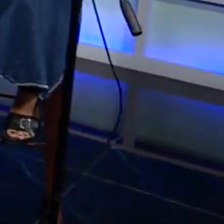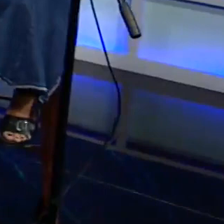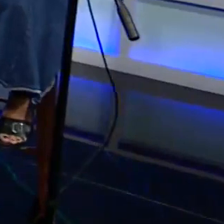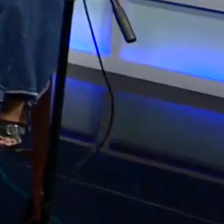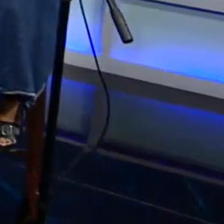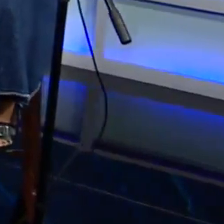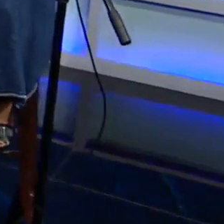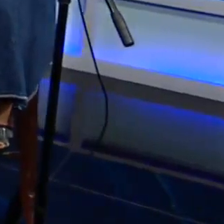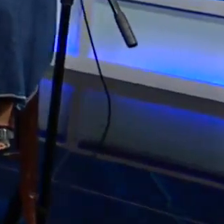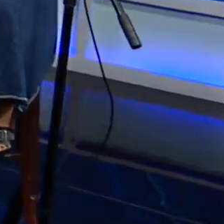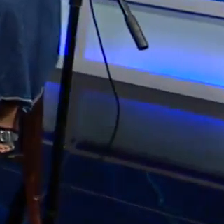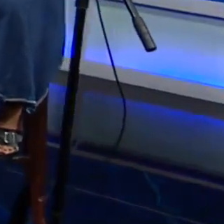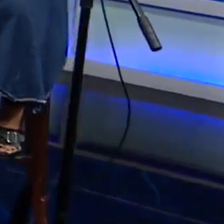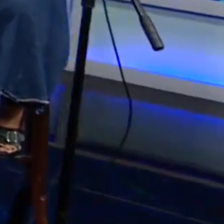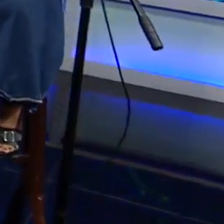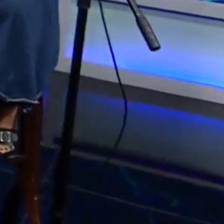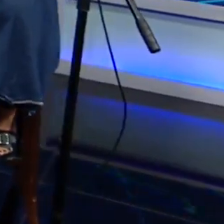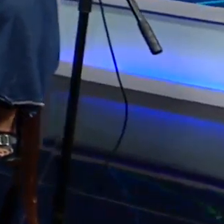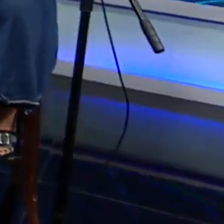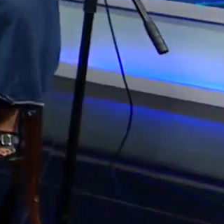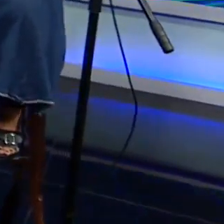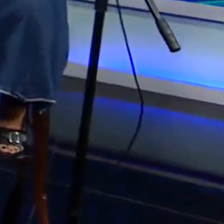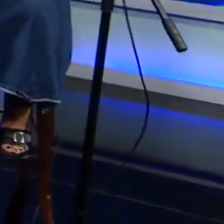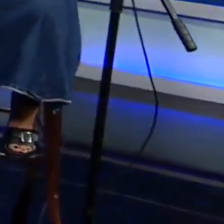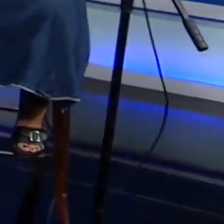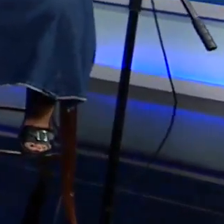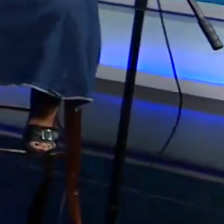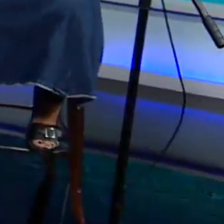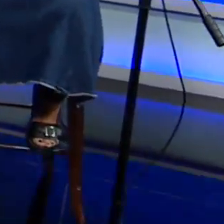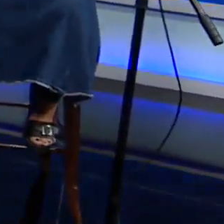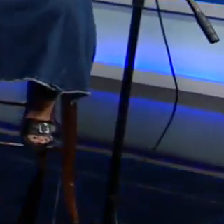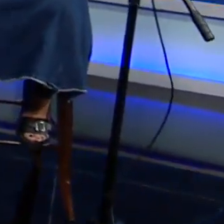Ce je ne sais quoi, elle l'a.